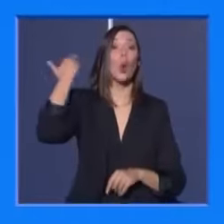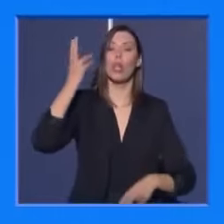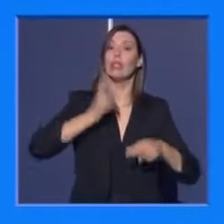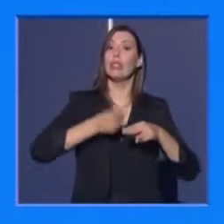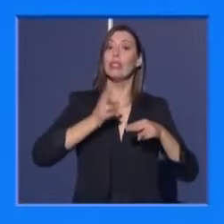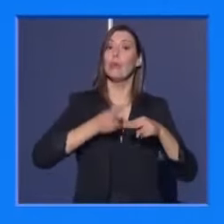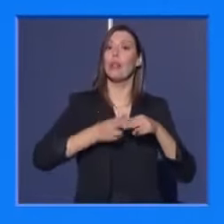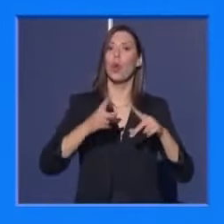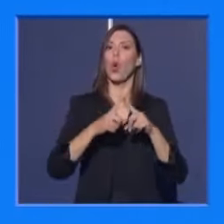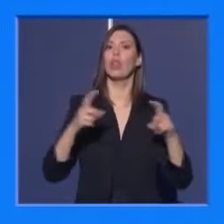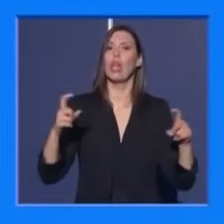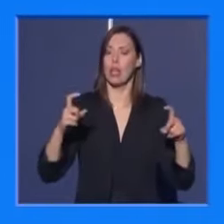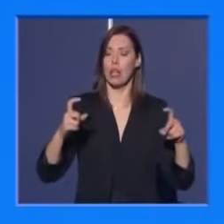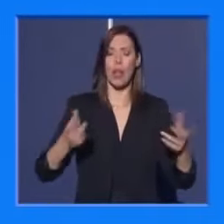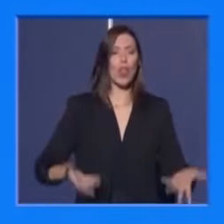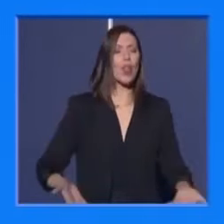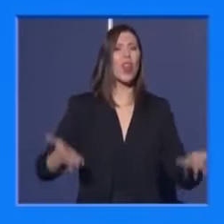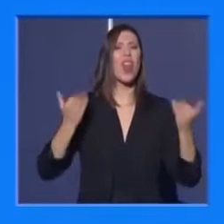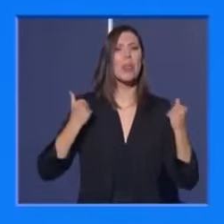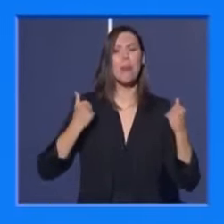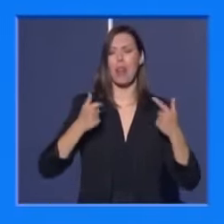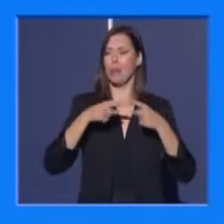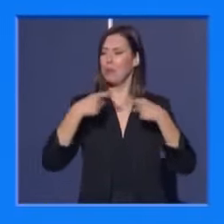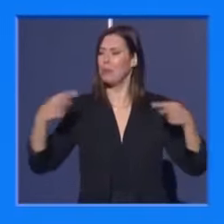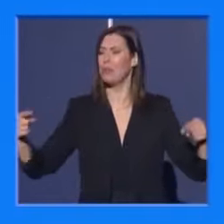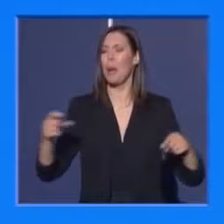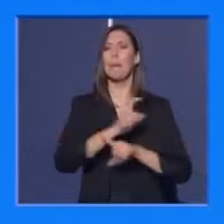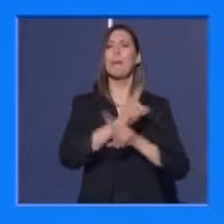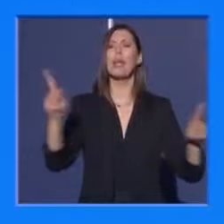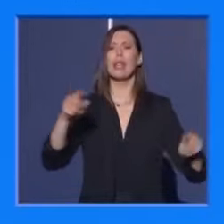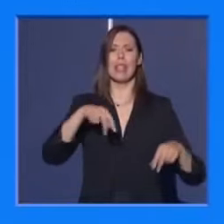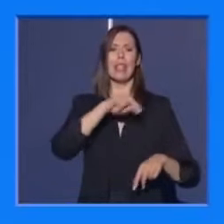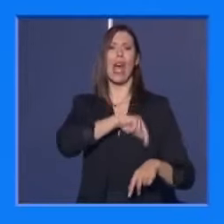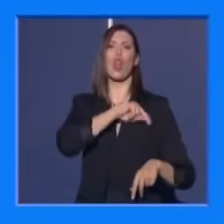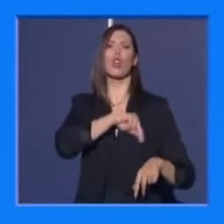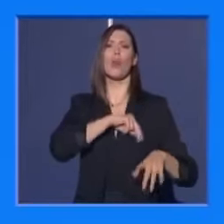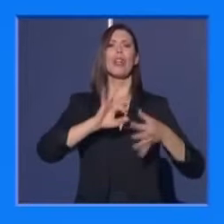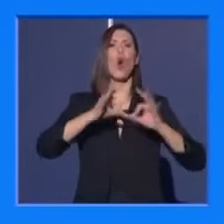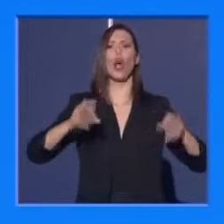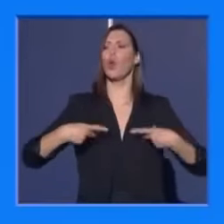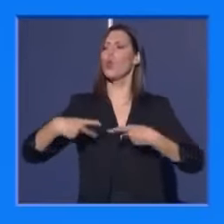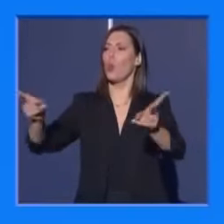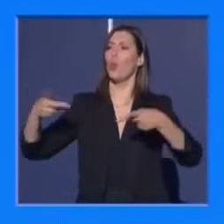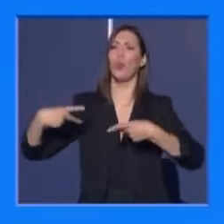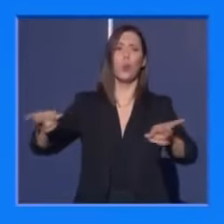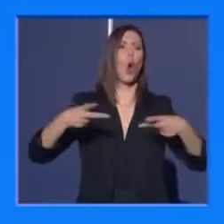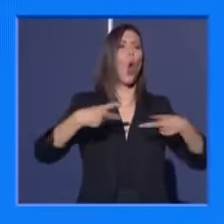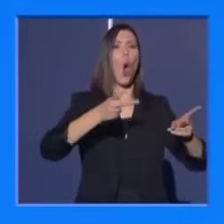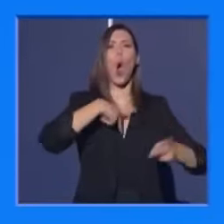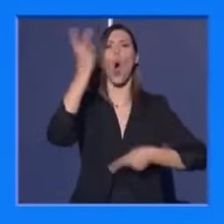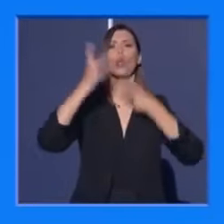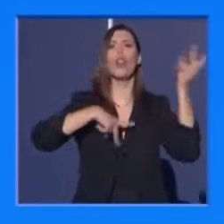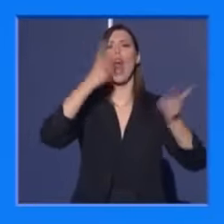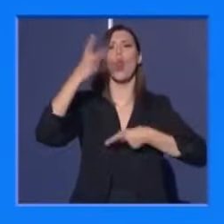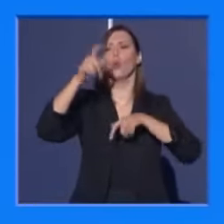αφήσει διάφορες ανεξέλεγκτες ΜΚΟ να κάνουν κουμάντο. Από την ώρα όμως που ο Τσίπρας άνοιξε